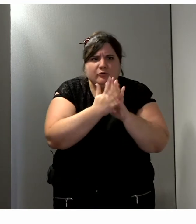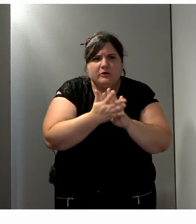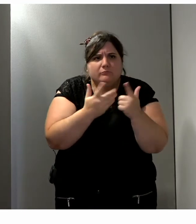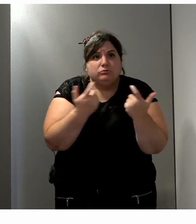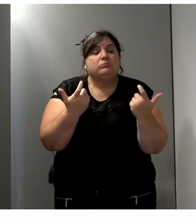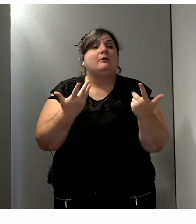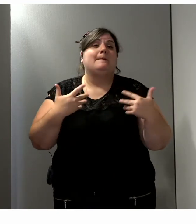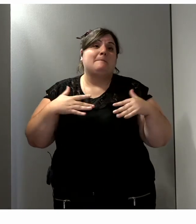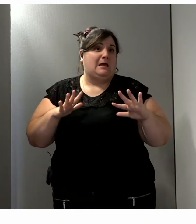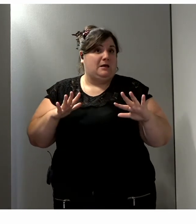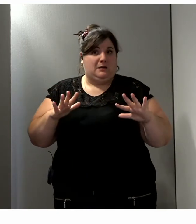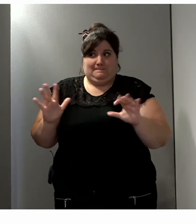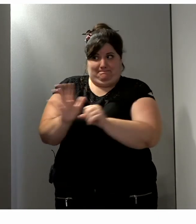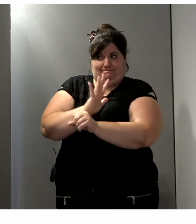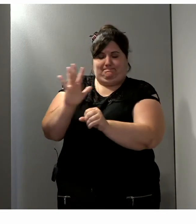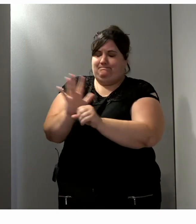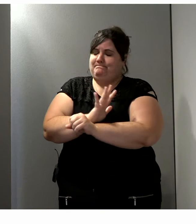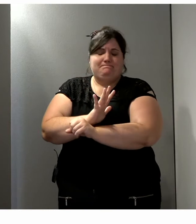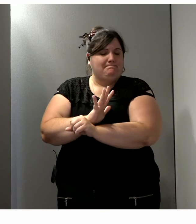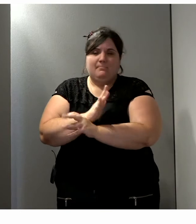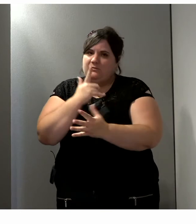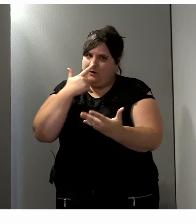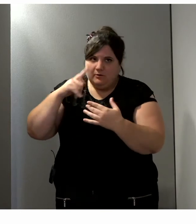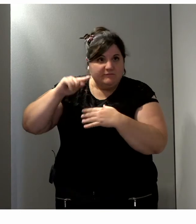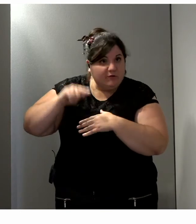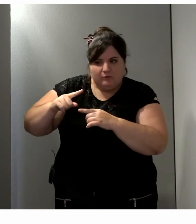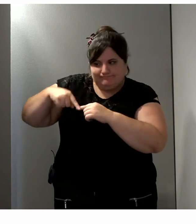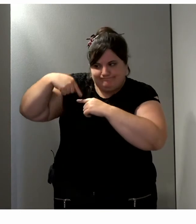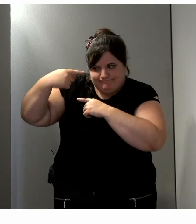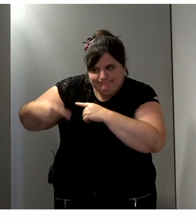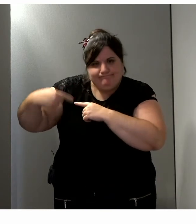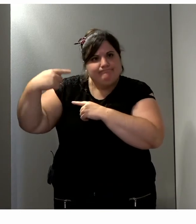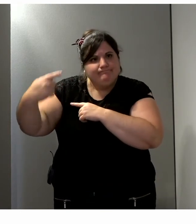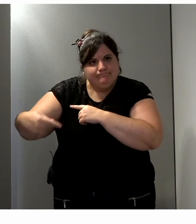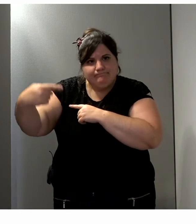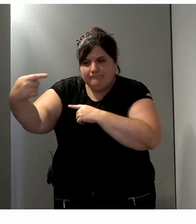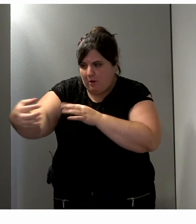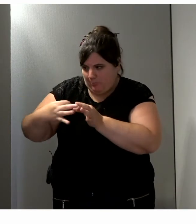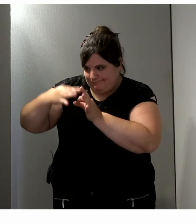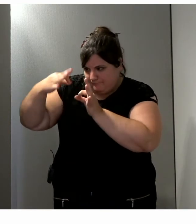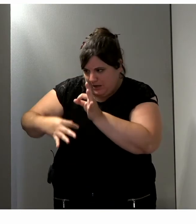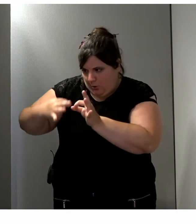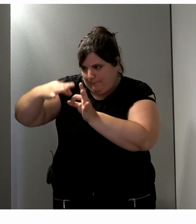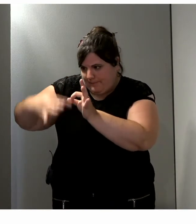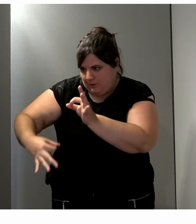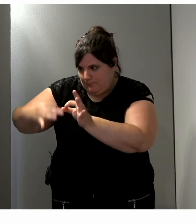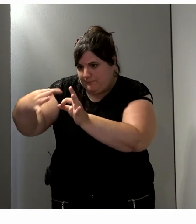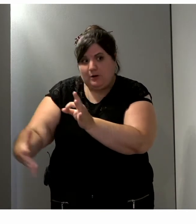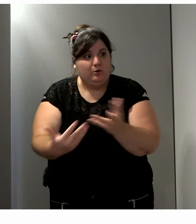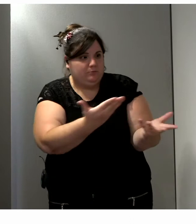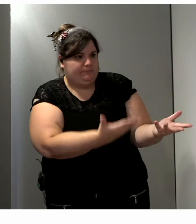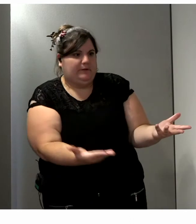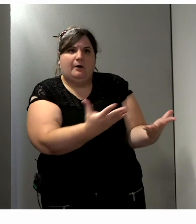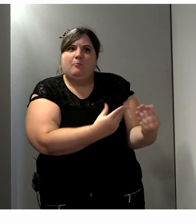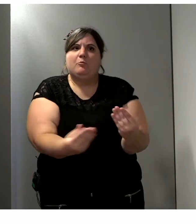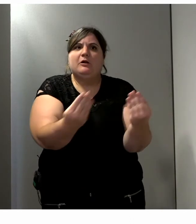on veut que ces outils soient efficaces, il faut qu'il y ait un rendez-vous périodique devant les Français, voilà, pour dire ce qui se